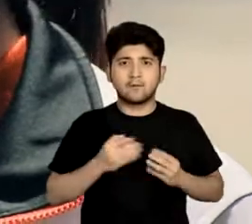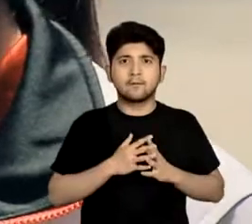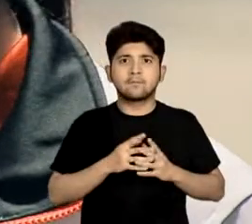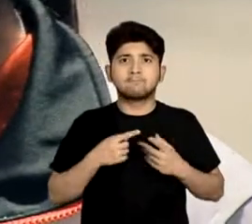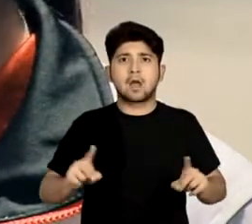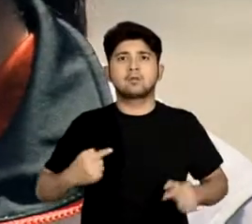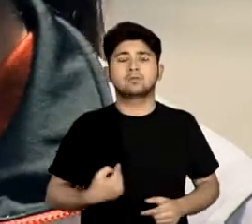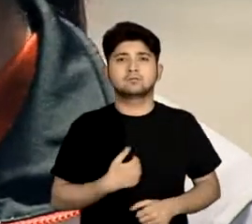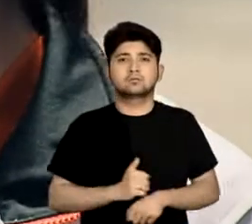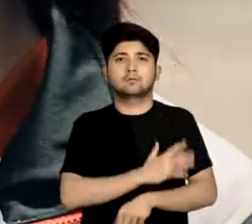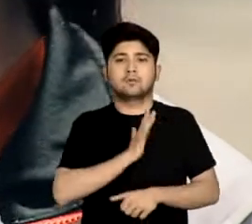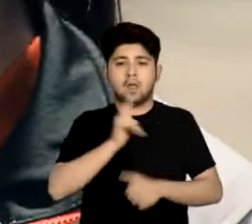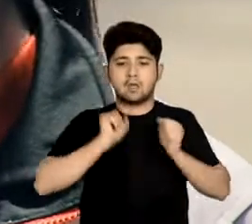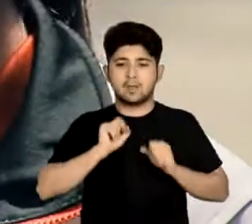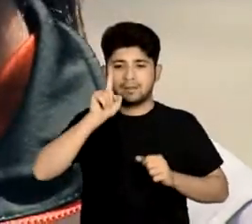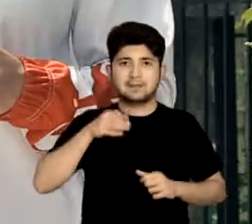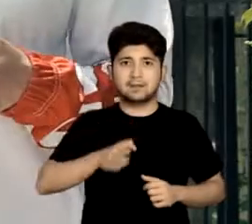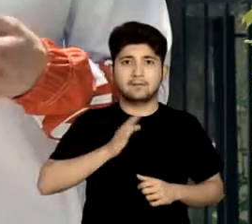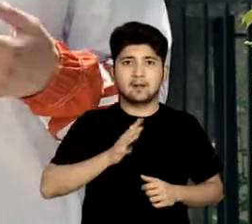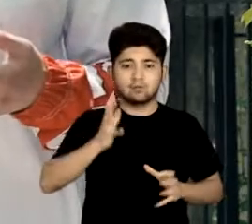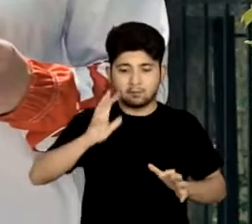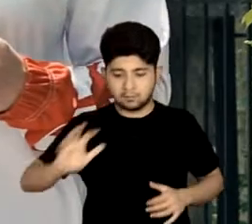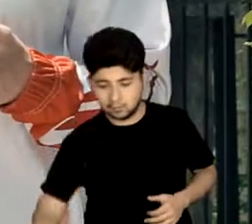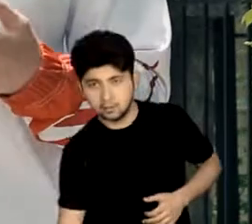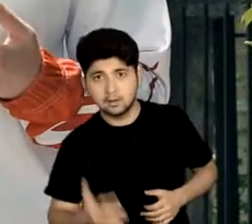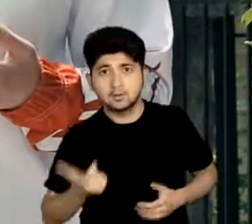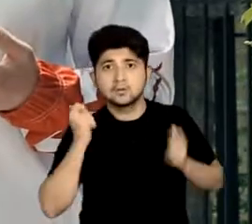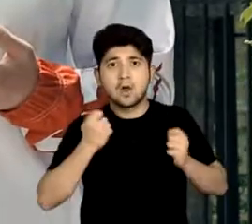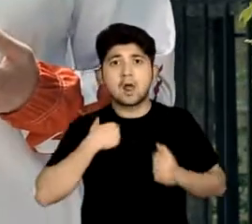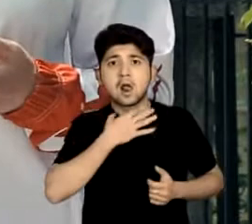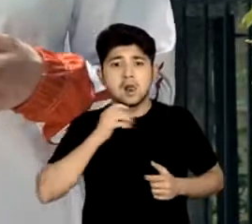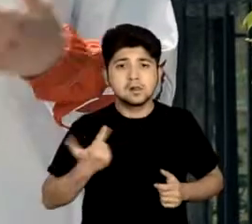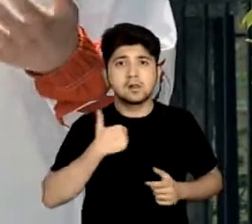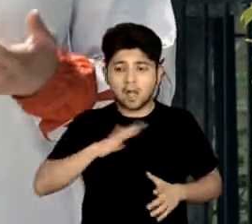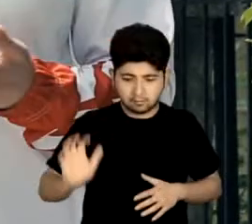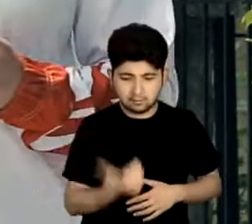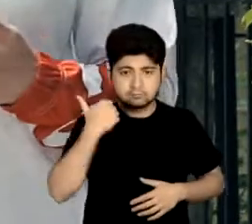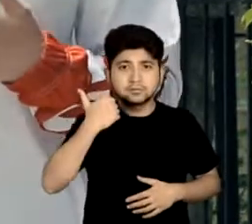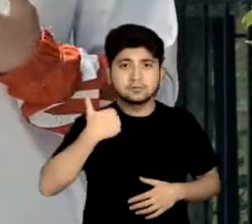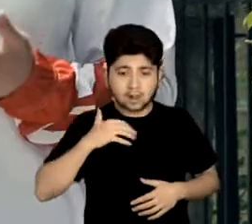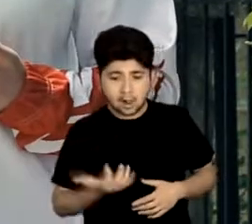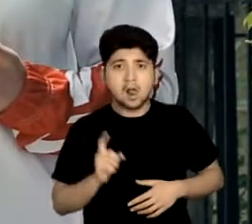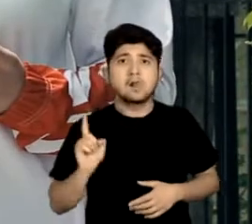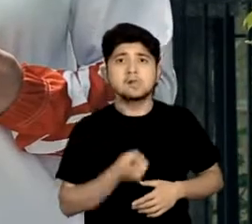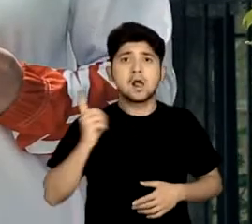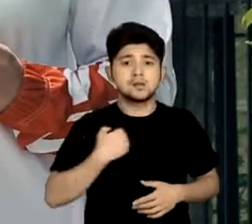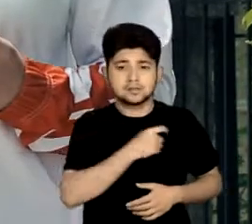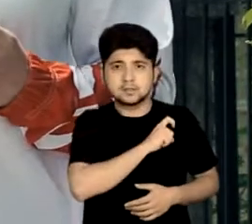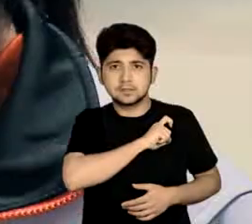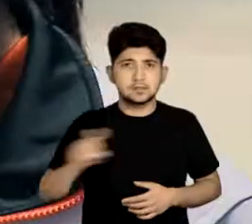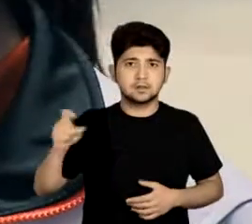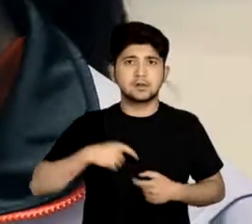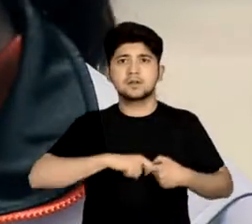farklı duygular hissetmiştim. İlk antrenmana çıktığımda topu yerden alamadım. Çok hırslanmıştım. Hani herkes alıyor. Ben neden alamıyorum o topu